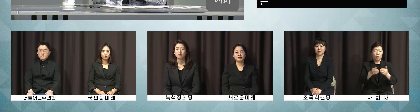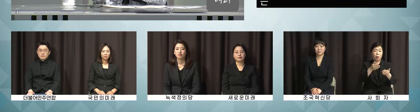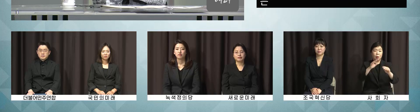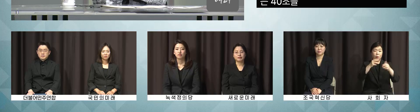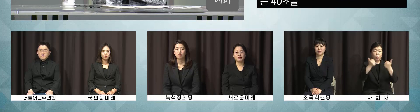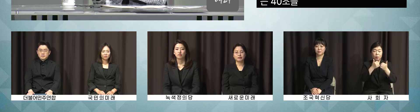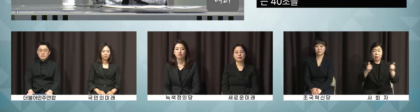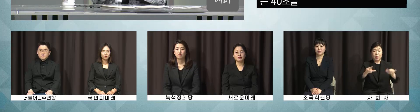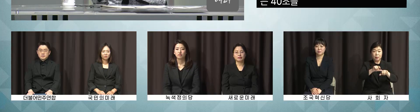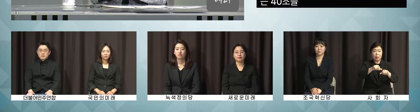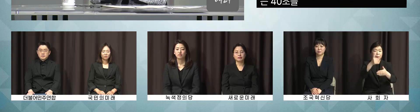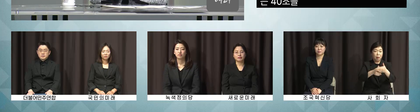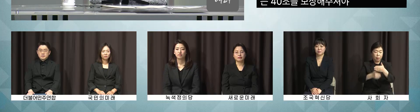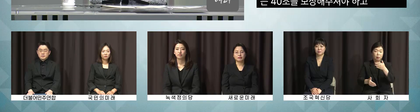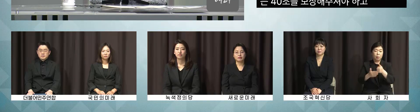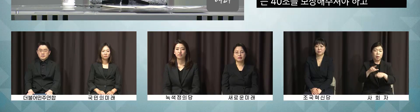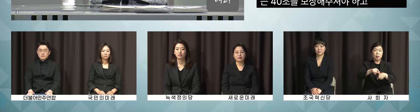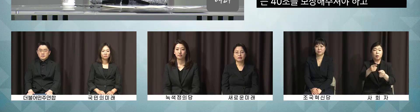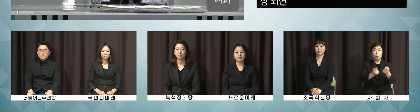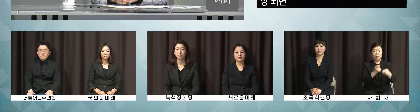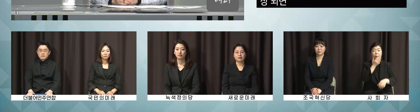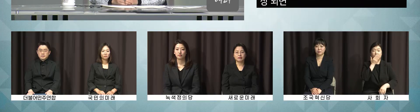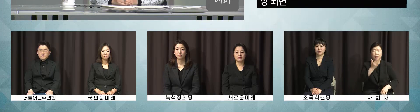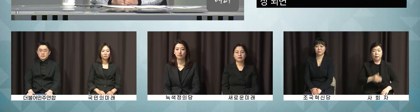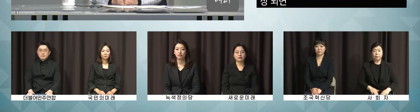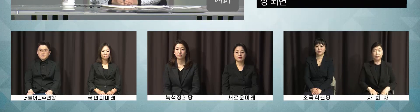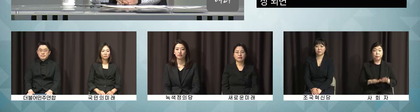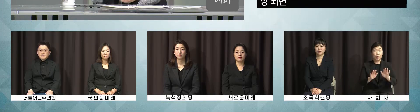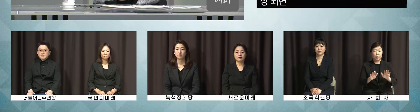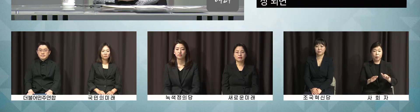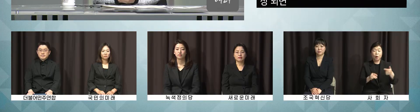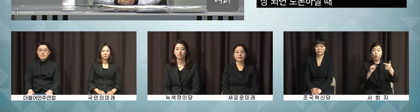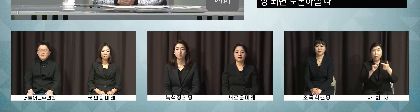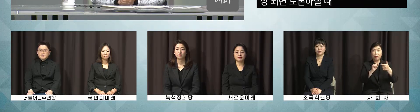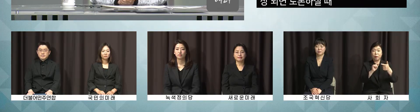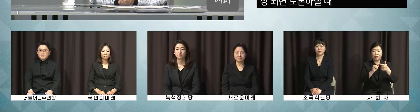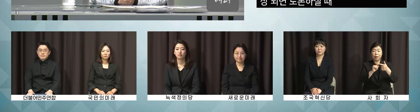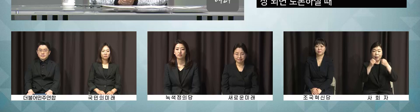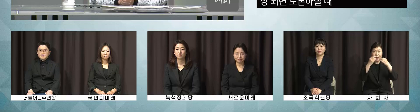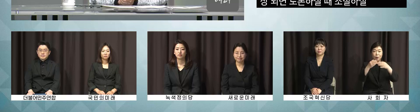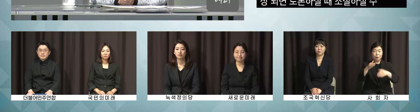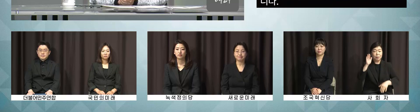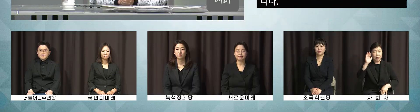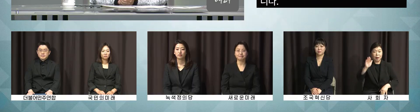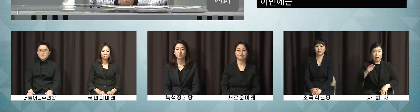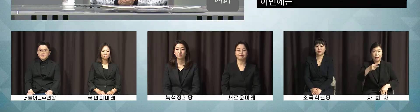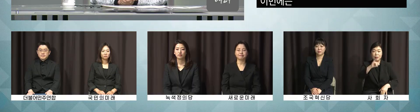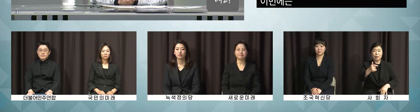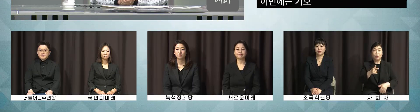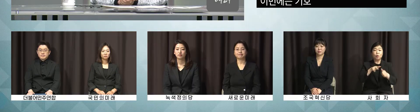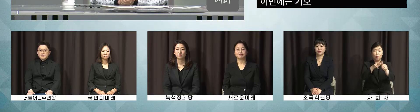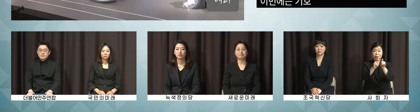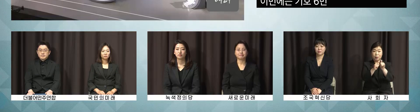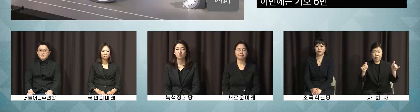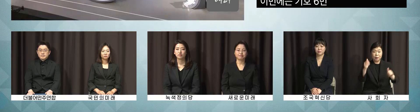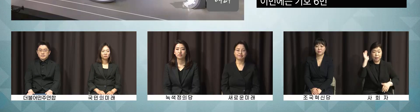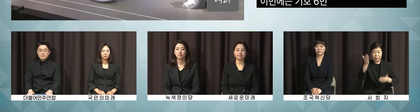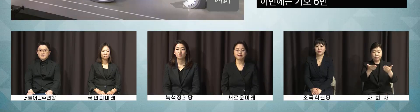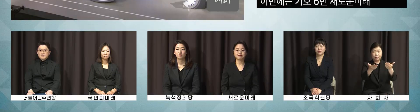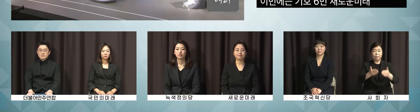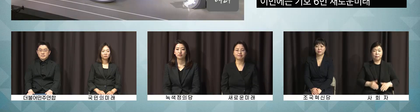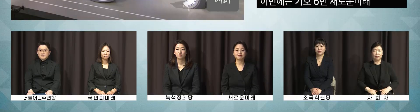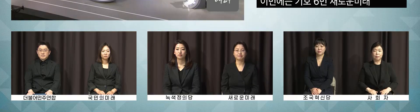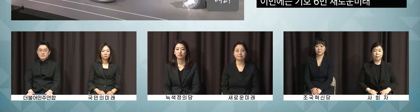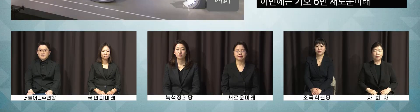시간에서 차감되는 만큼 조절하실 수 있습니다. 네, 이번에는 기호 6번 새로운 미래 신정현 후보 주도권 토론